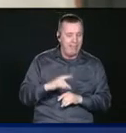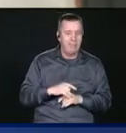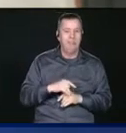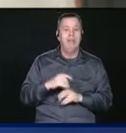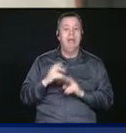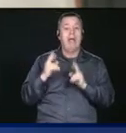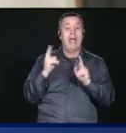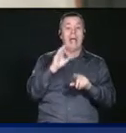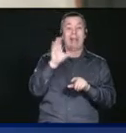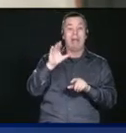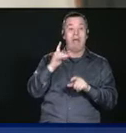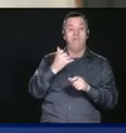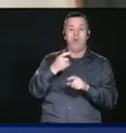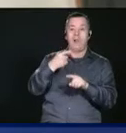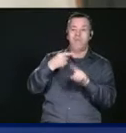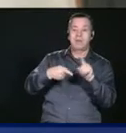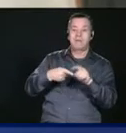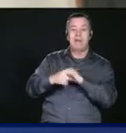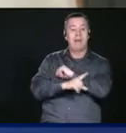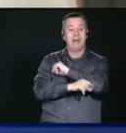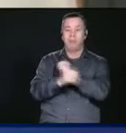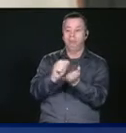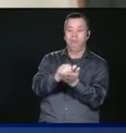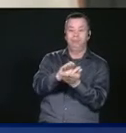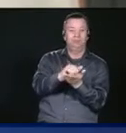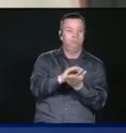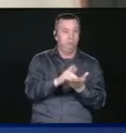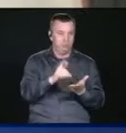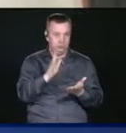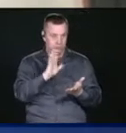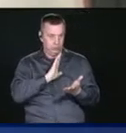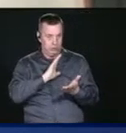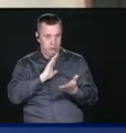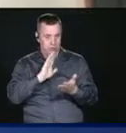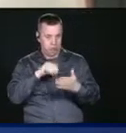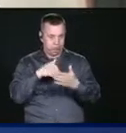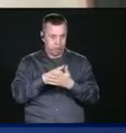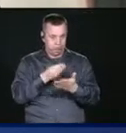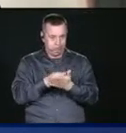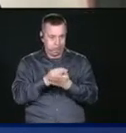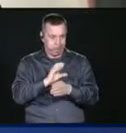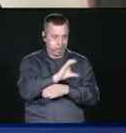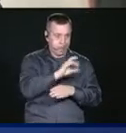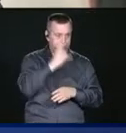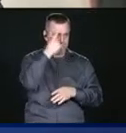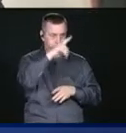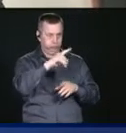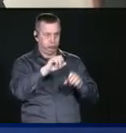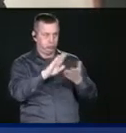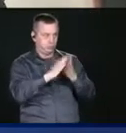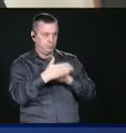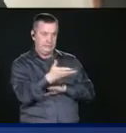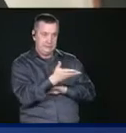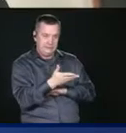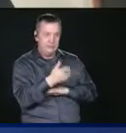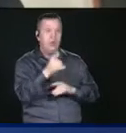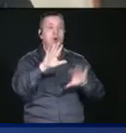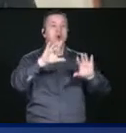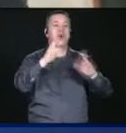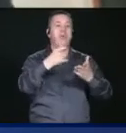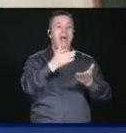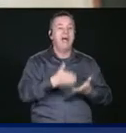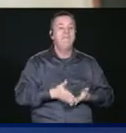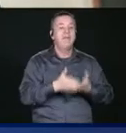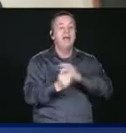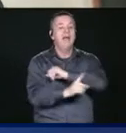maintenant la moitié de ses employés. Qu'est-ce que vous allez pouvoir faire pour ces entreprises et comment ça va aider les